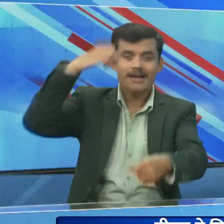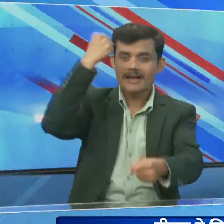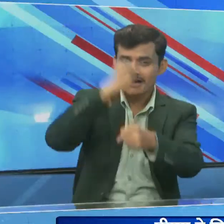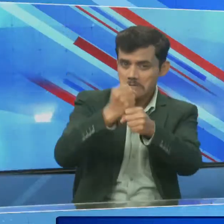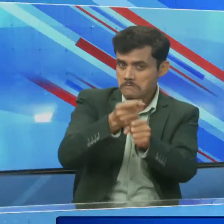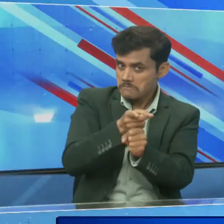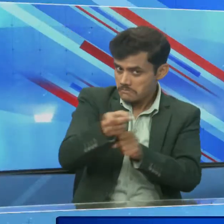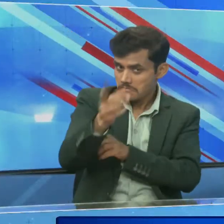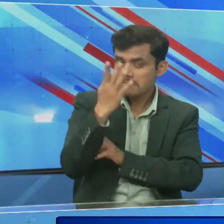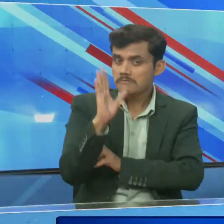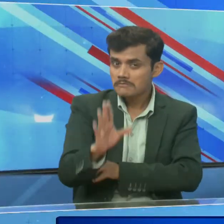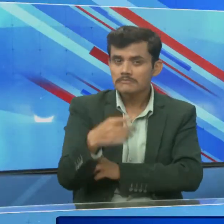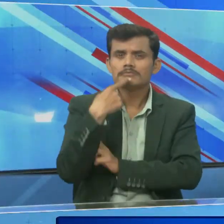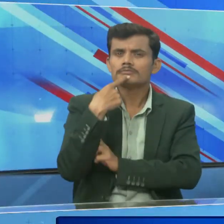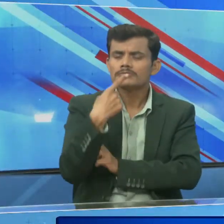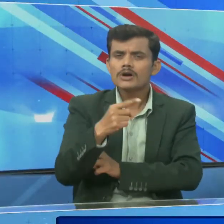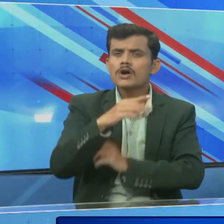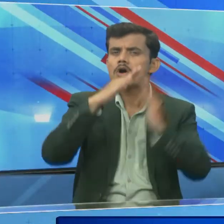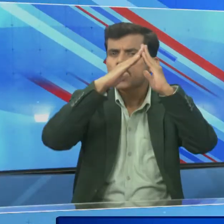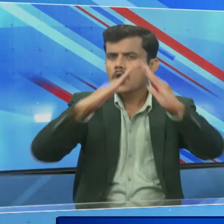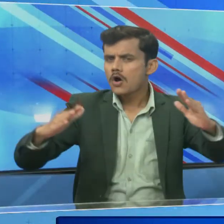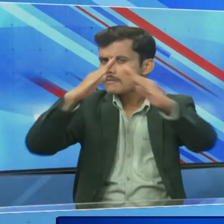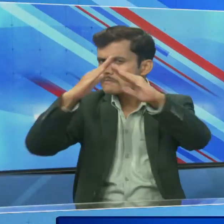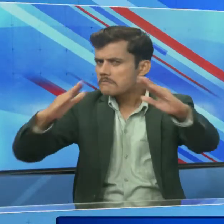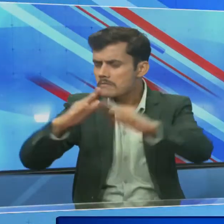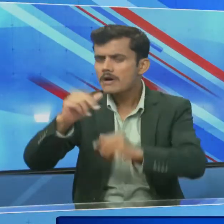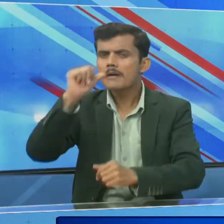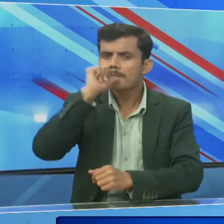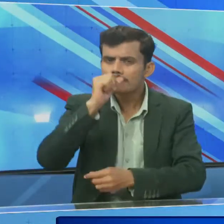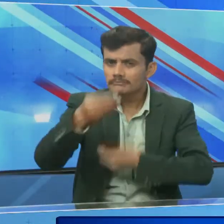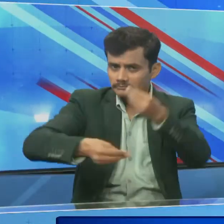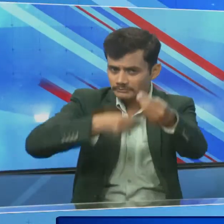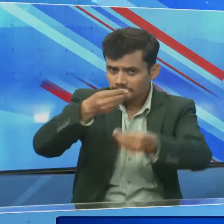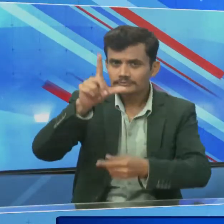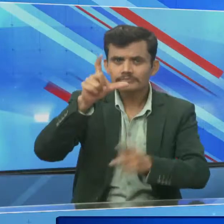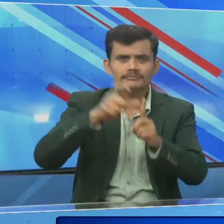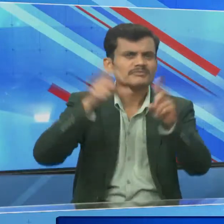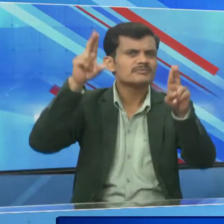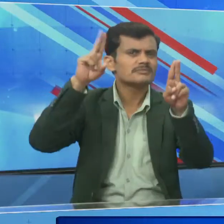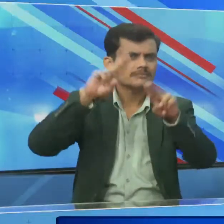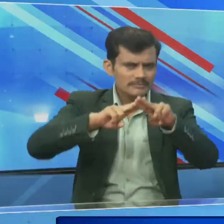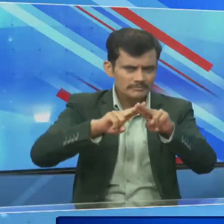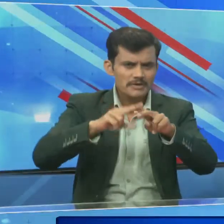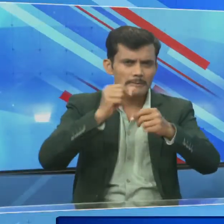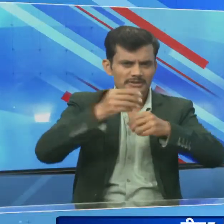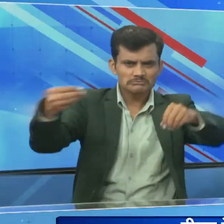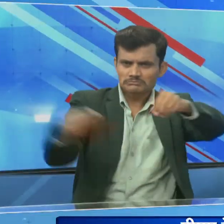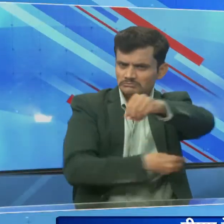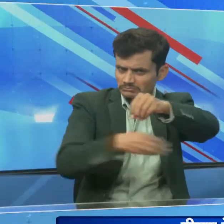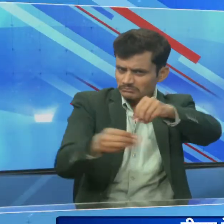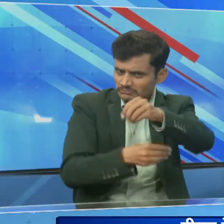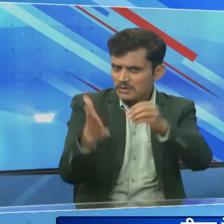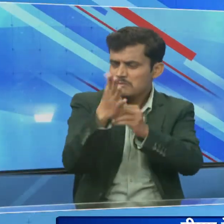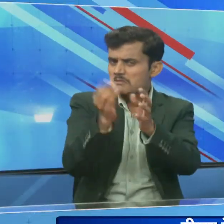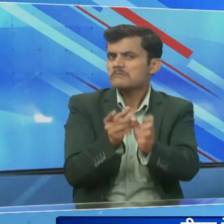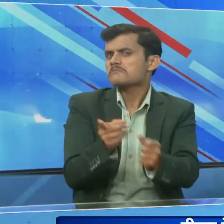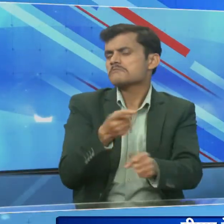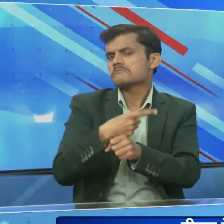लिया। उन्होंने हर घर जल पहुंचाने में एलडीएफ सरकार के भ्रष्टाचार में शामिल होने का आरोप